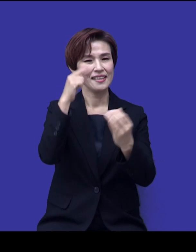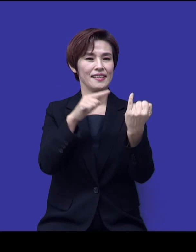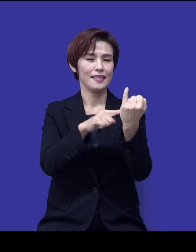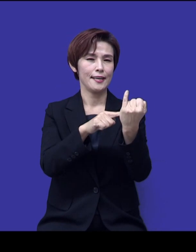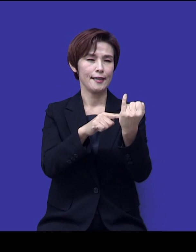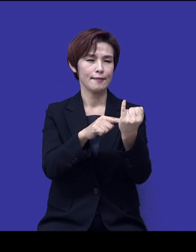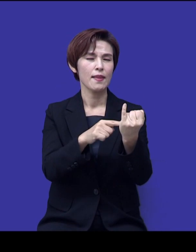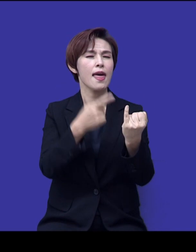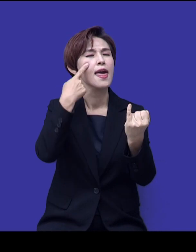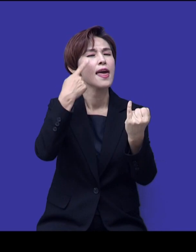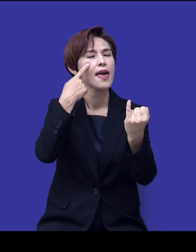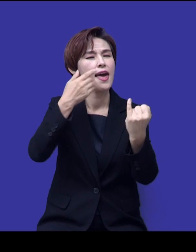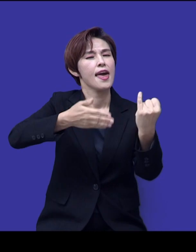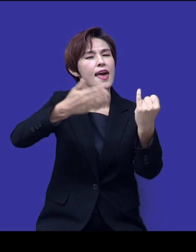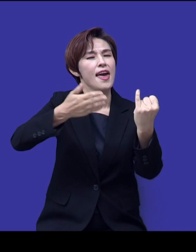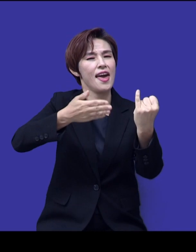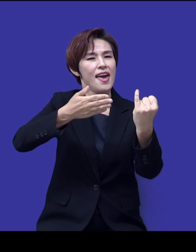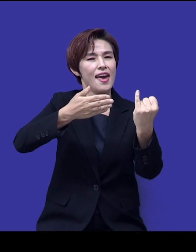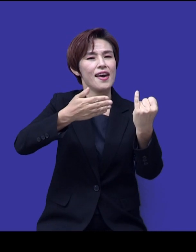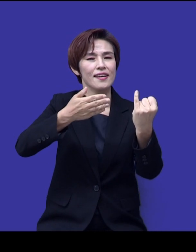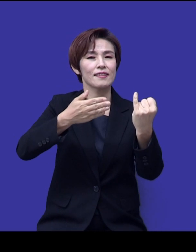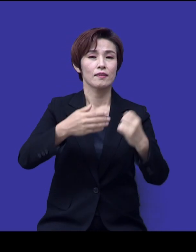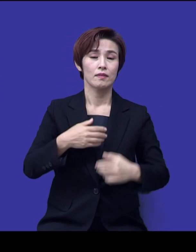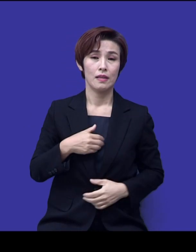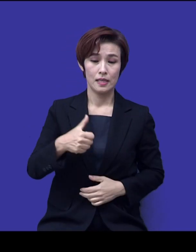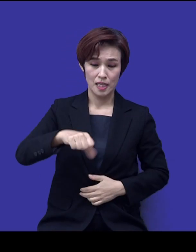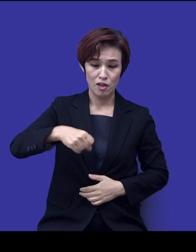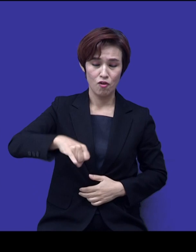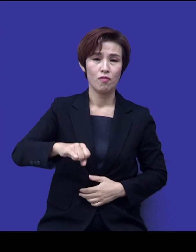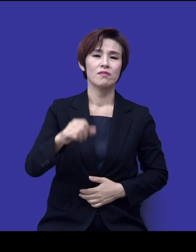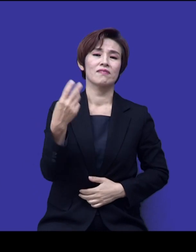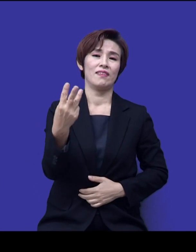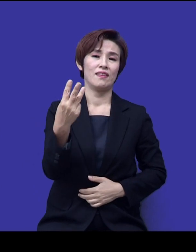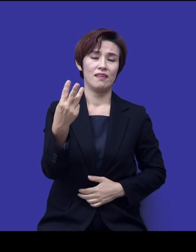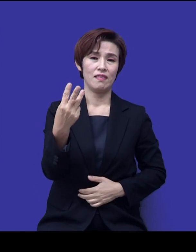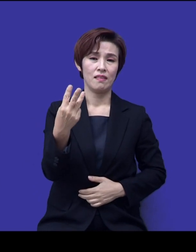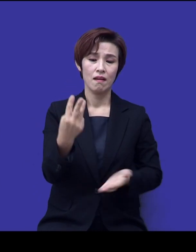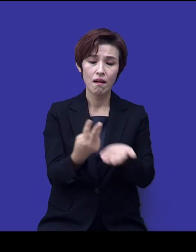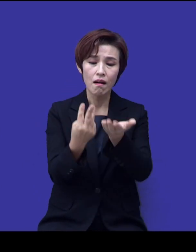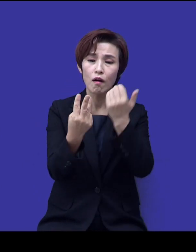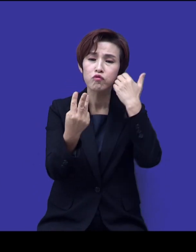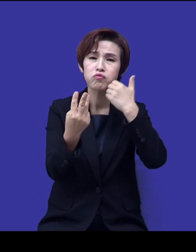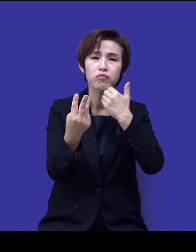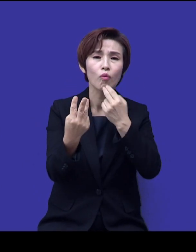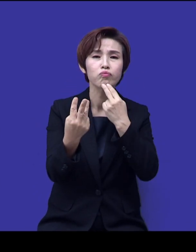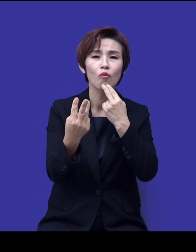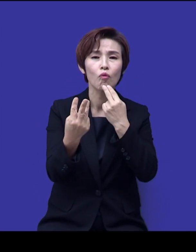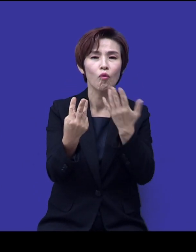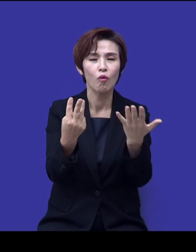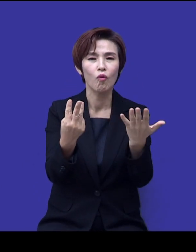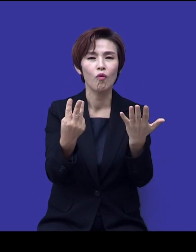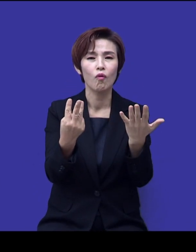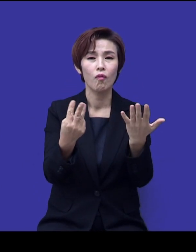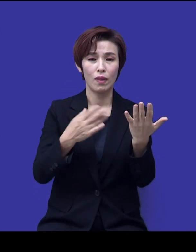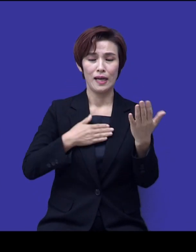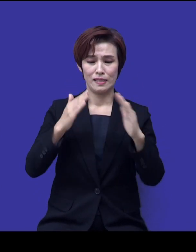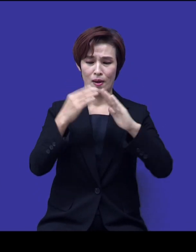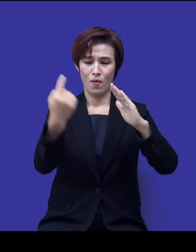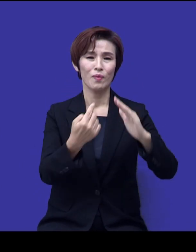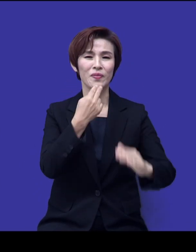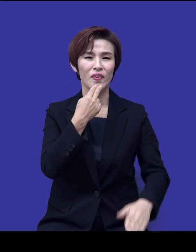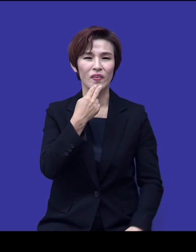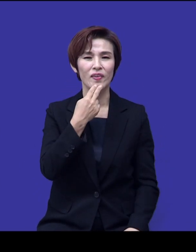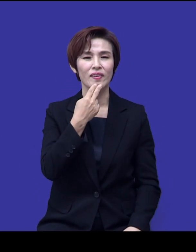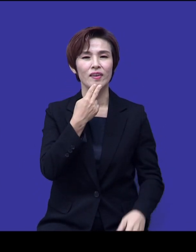보냈습니다. 네. 그리고 여기서 키워줄 애가 제가 셋이거든요. 네. 근데 누가 키워줄 사람이 없으니까 제가 집에 안 들어오니까 예, 예.